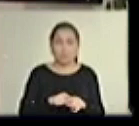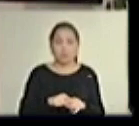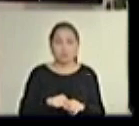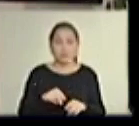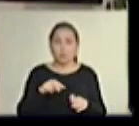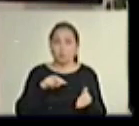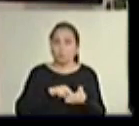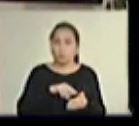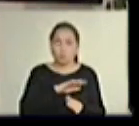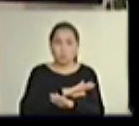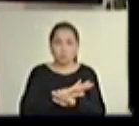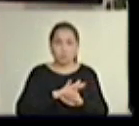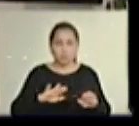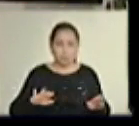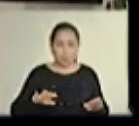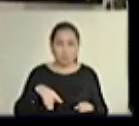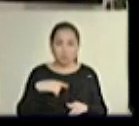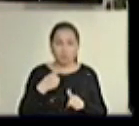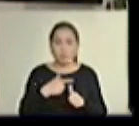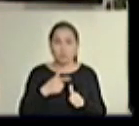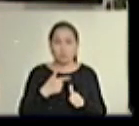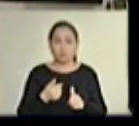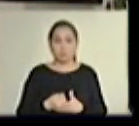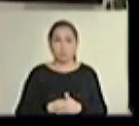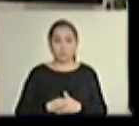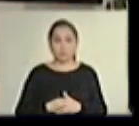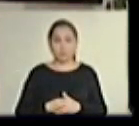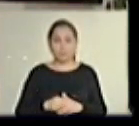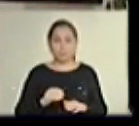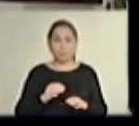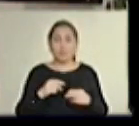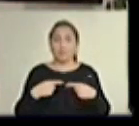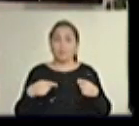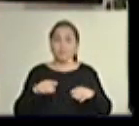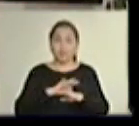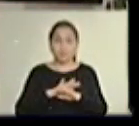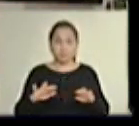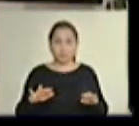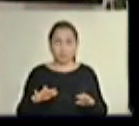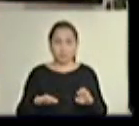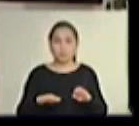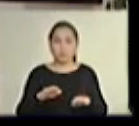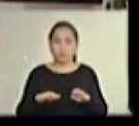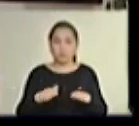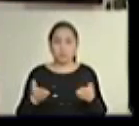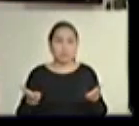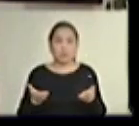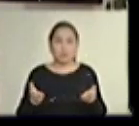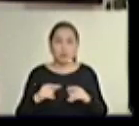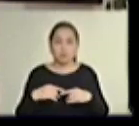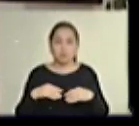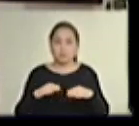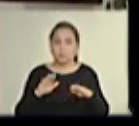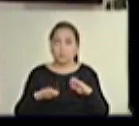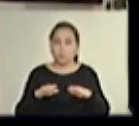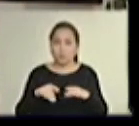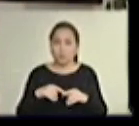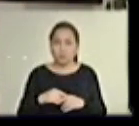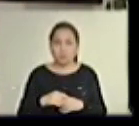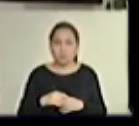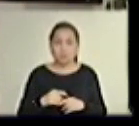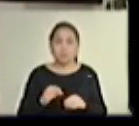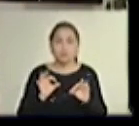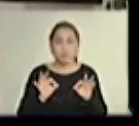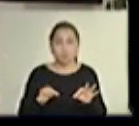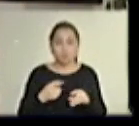muvozanatga turg'un emas muvozanat deb ataladi. Farqsiz muvozanatchi, bu qanday muvozanat turi edi?